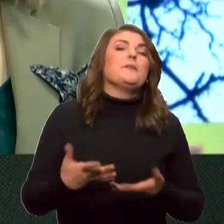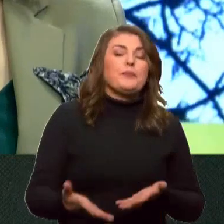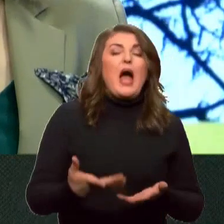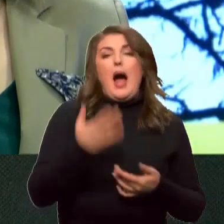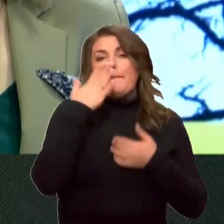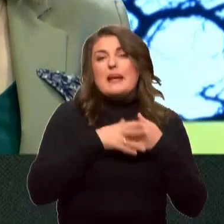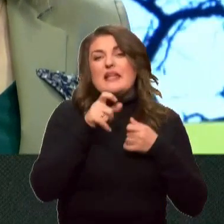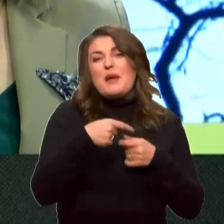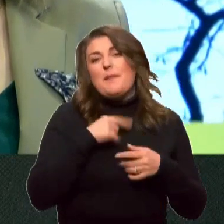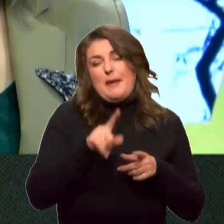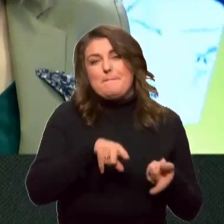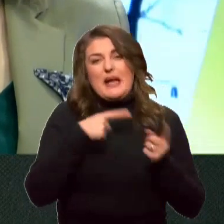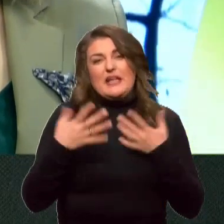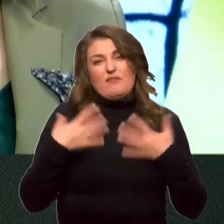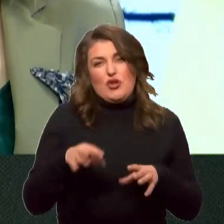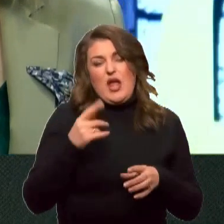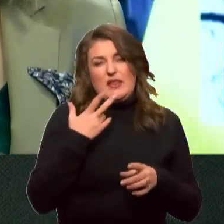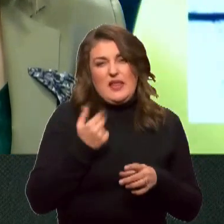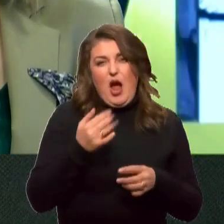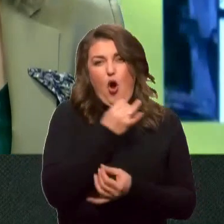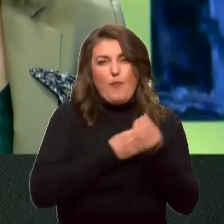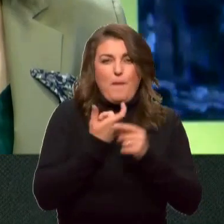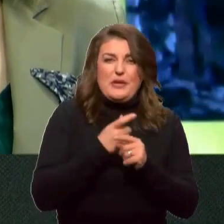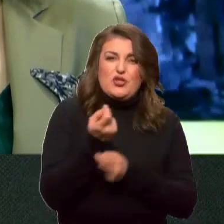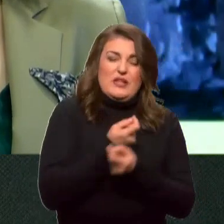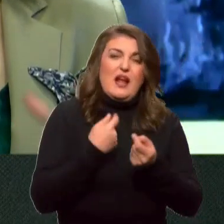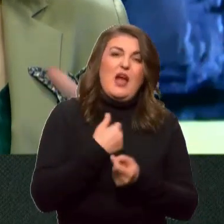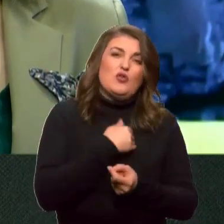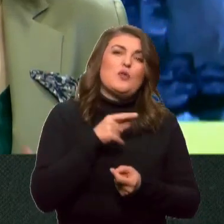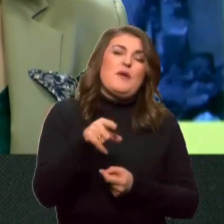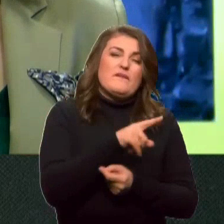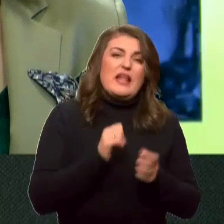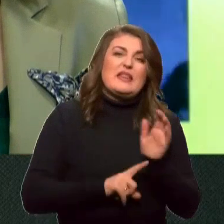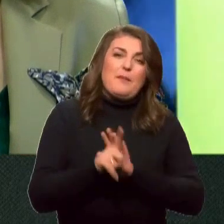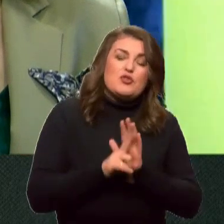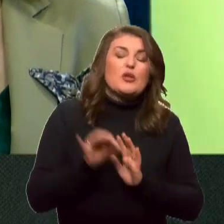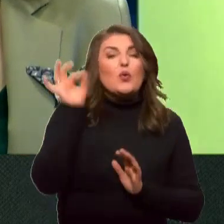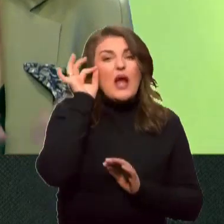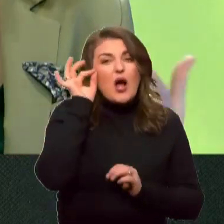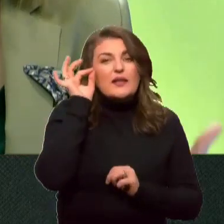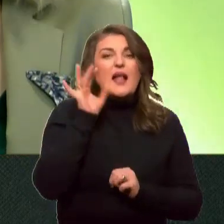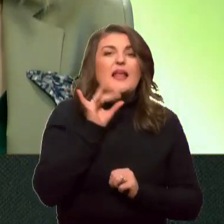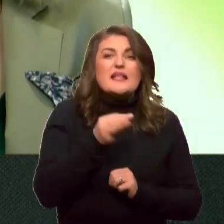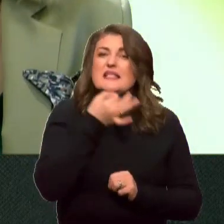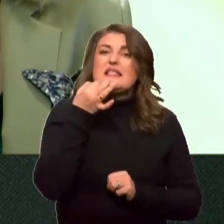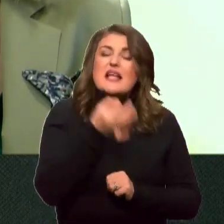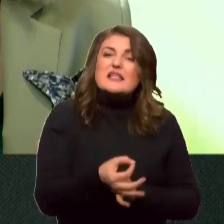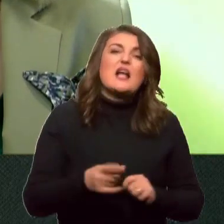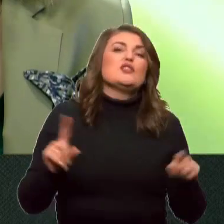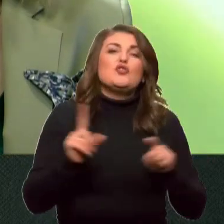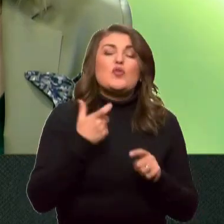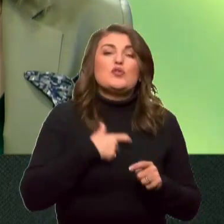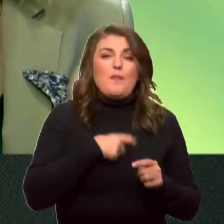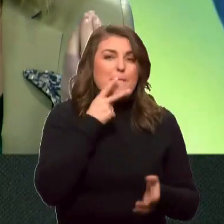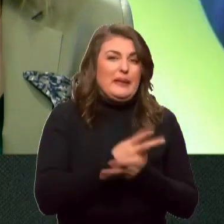перед тим, як ми перейдемо вже до обговорення більш детально, я хочу, щоб ви на початку нагадали і сказали, а що